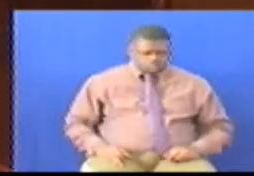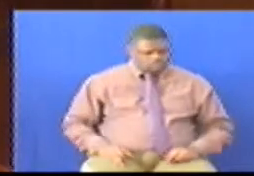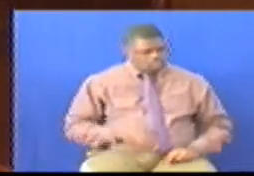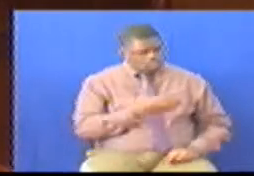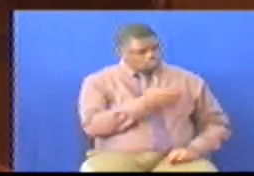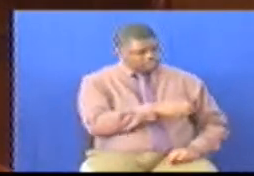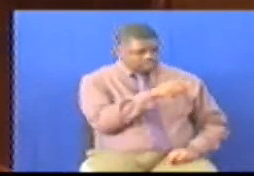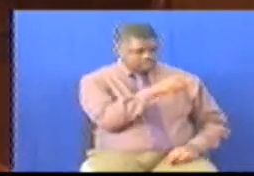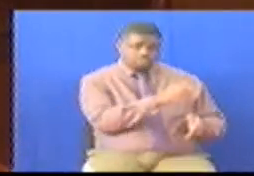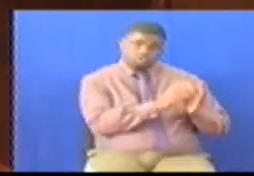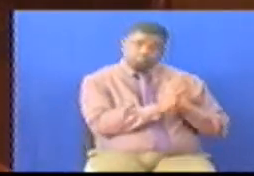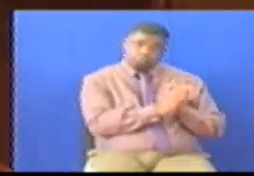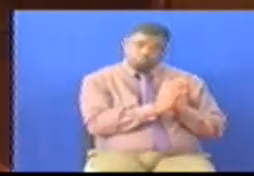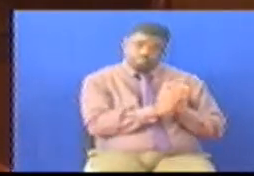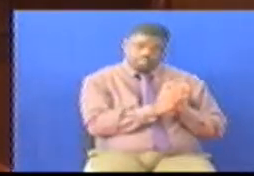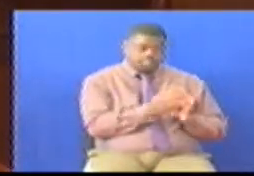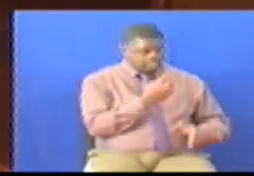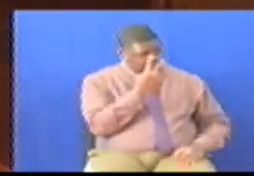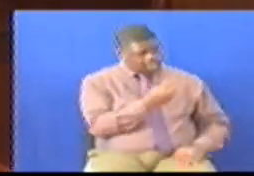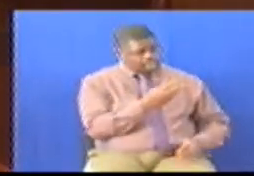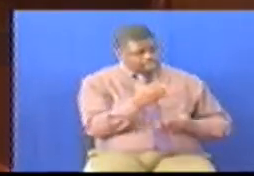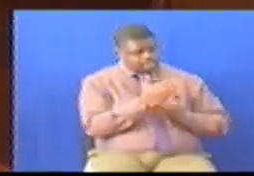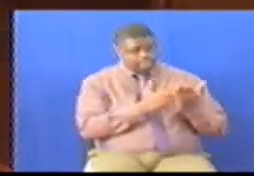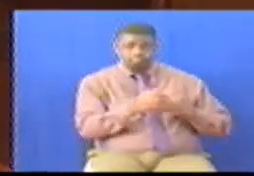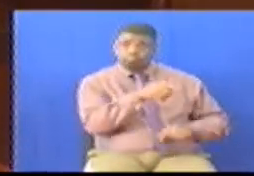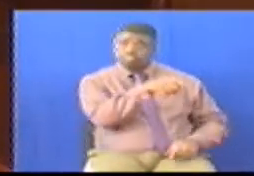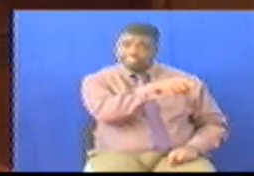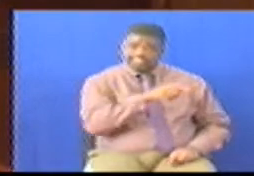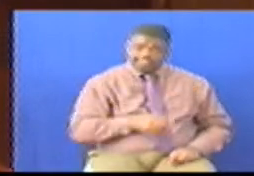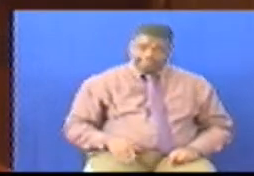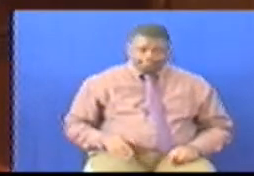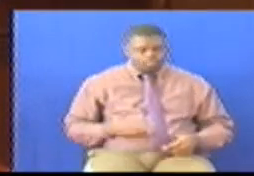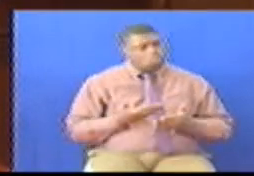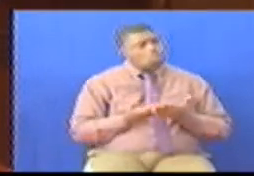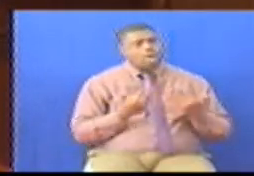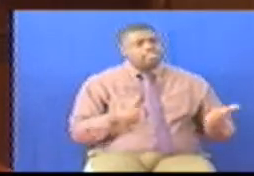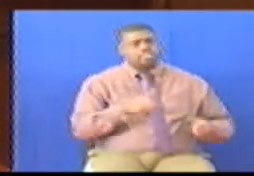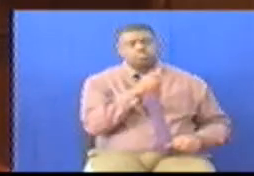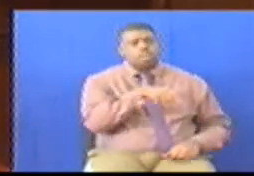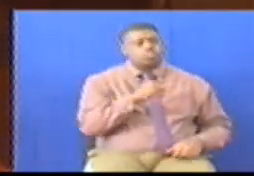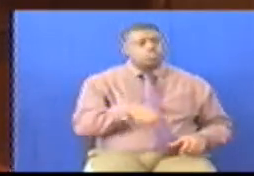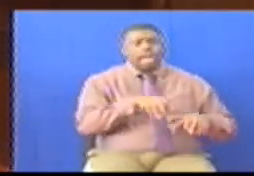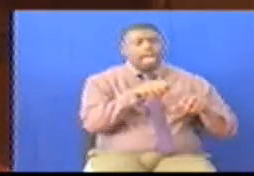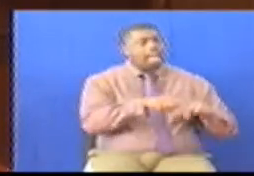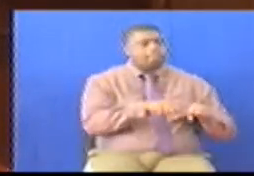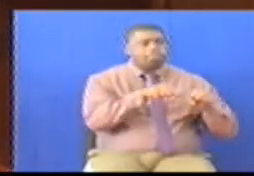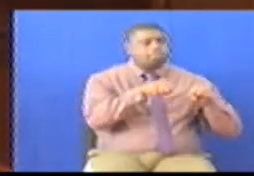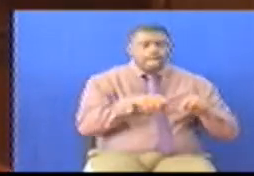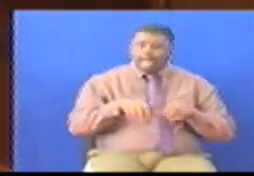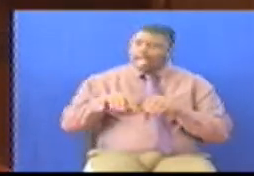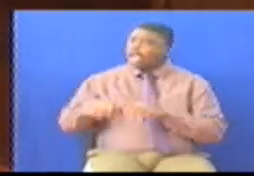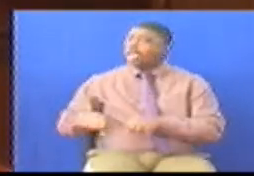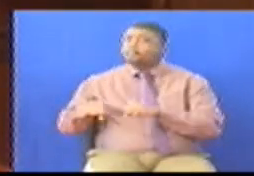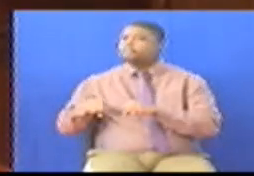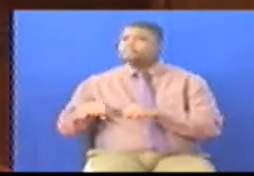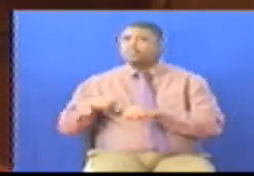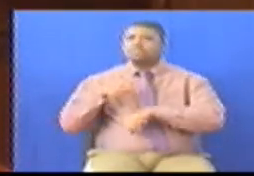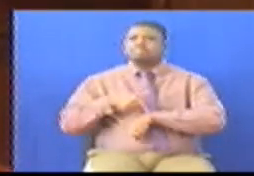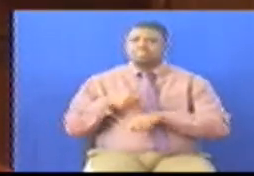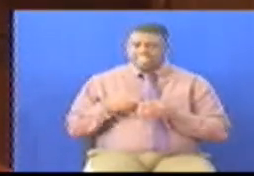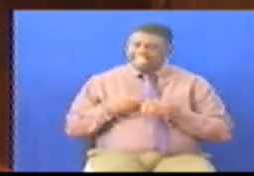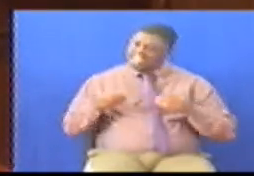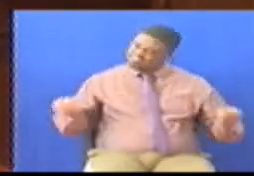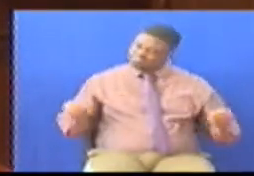mwenye dhamana aangalie eneo hili, kwa nini hawa watu wanaendelea kukaimu katika hizo nafasi na ni kwa kipindi cha muda